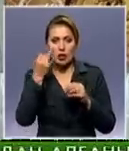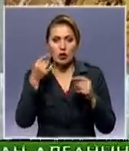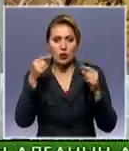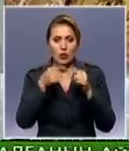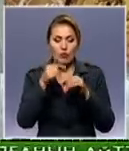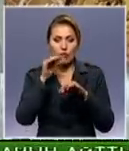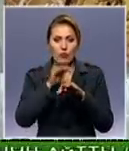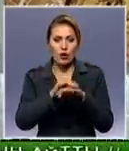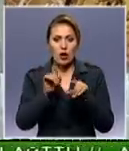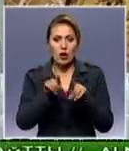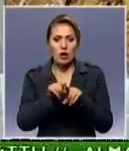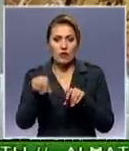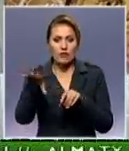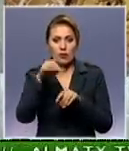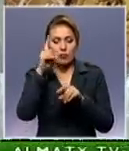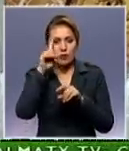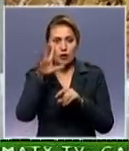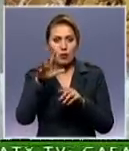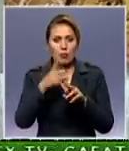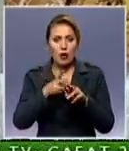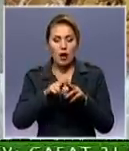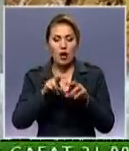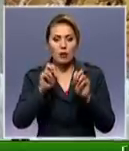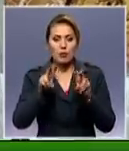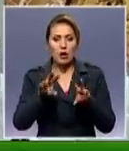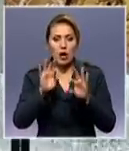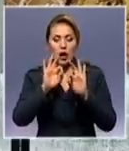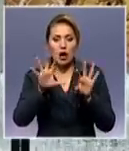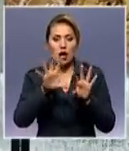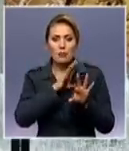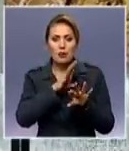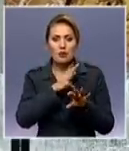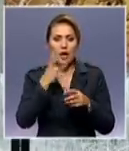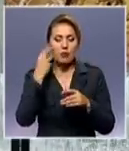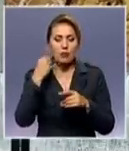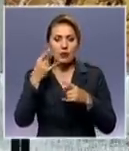тағылым екені баршаға баян. Нұрсейіт Жылқышыбай, Әсет Құндақбай, Алматы телеарнасы.